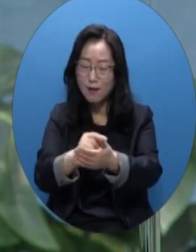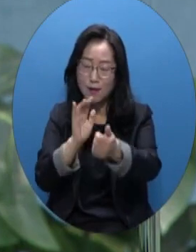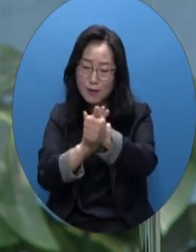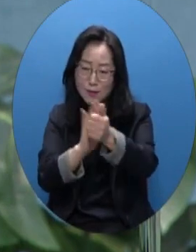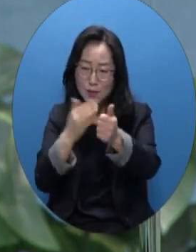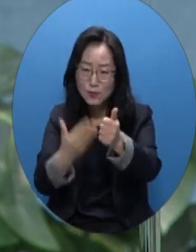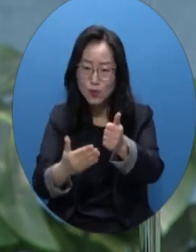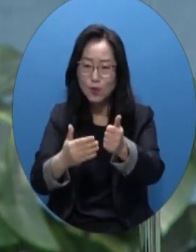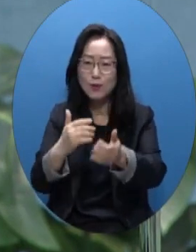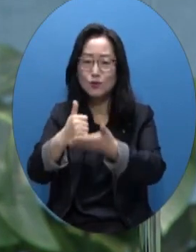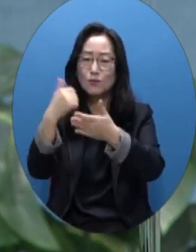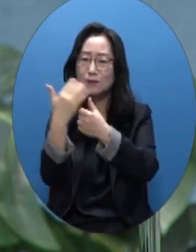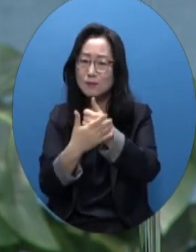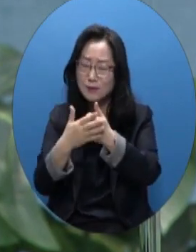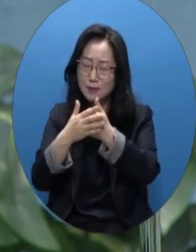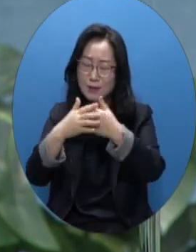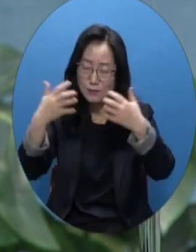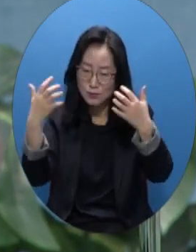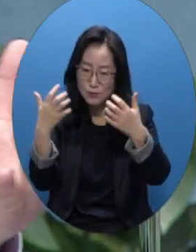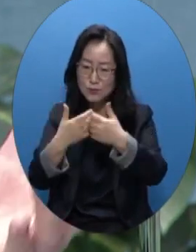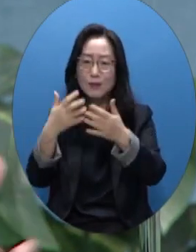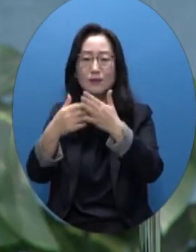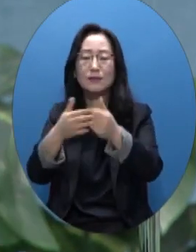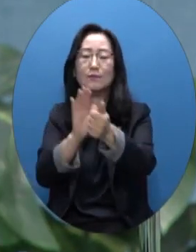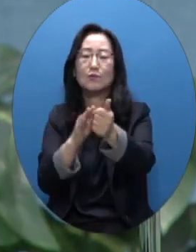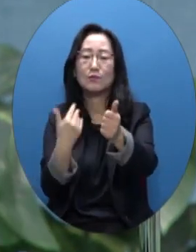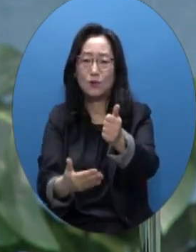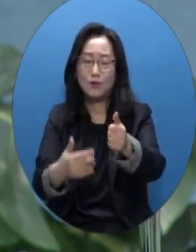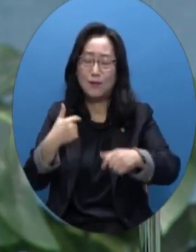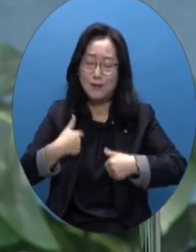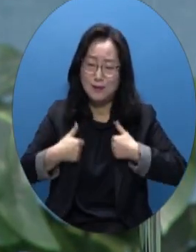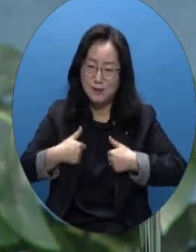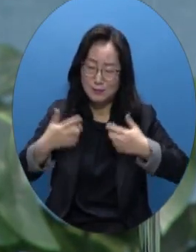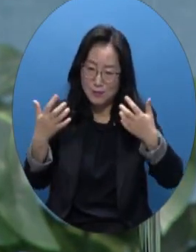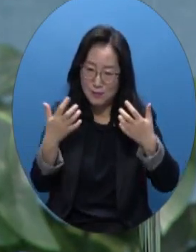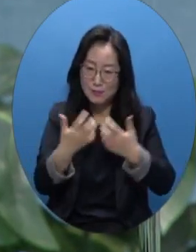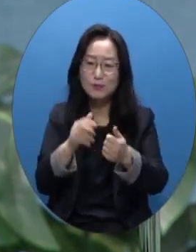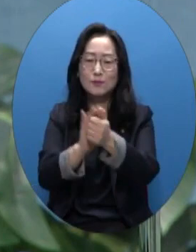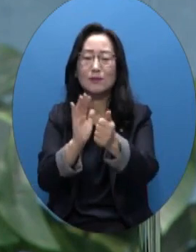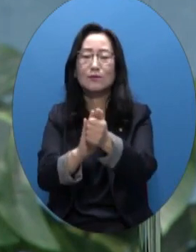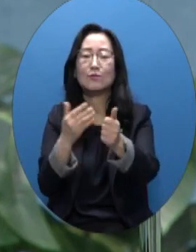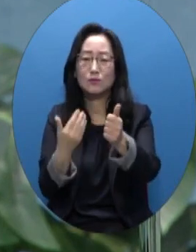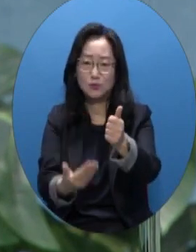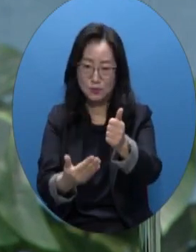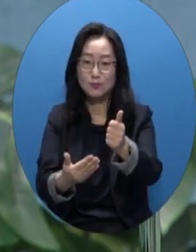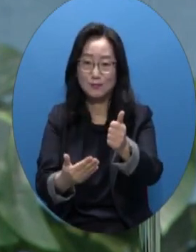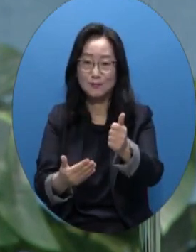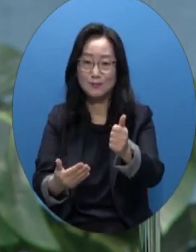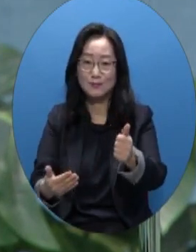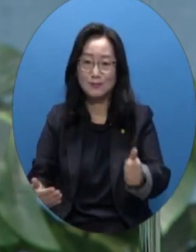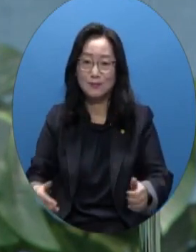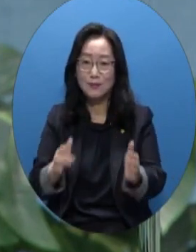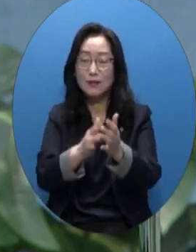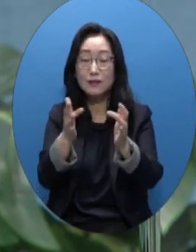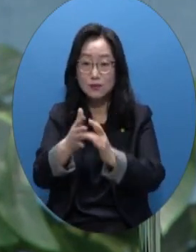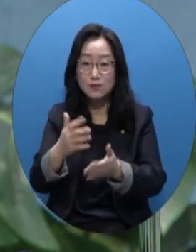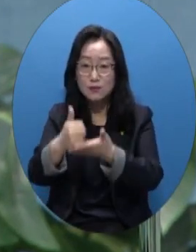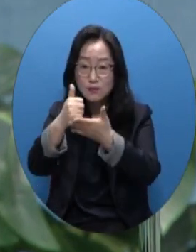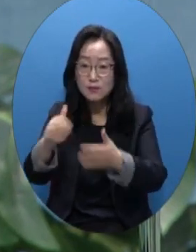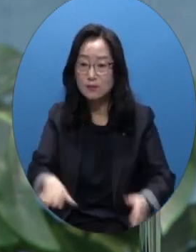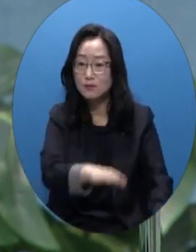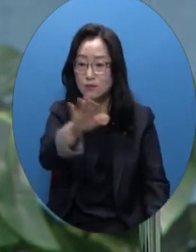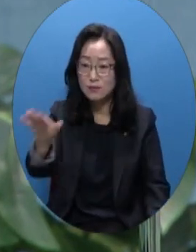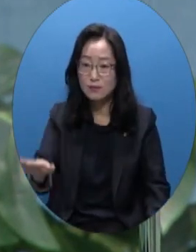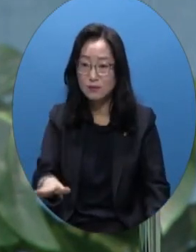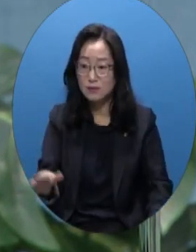충만하게 체험하게 하시고 주님의 기쁨이 남 차게 만들어 질 것입니다 예수님이 우릴